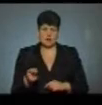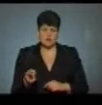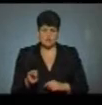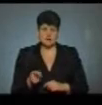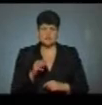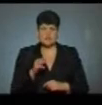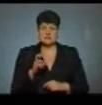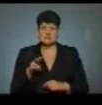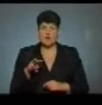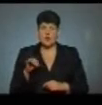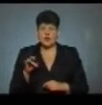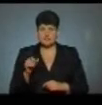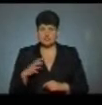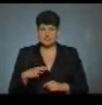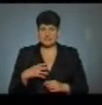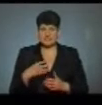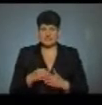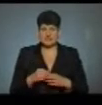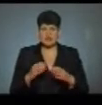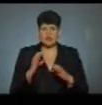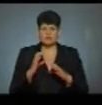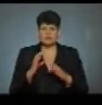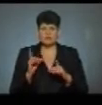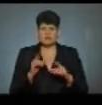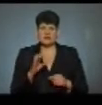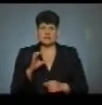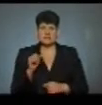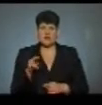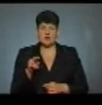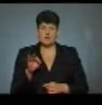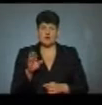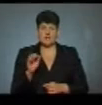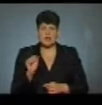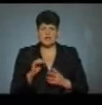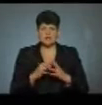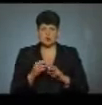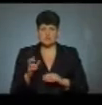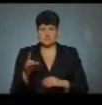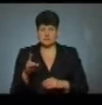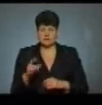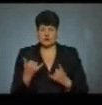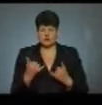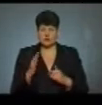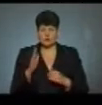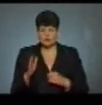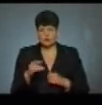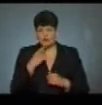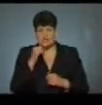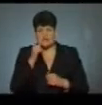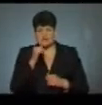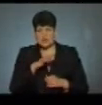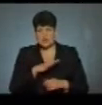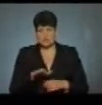Тетяна Смолярська очікує на свій рейсовий автобус. Їде в село Сопова Бережанського району. Сьогодні буде, завтра кажуть, що